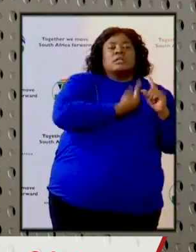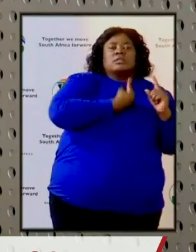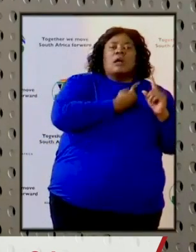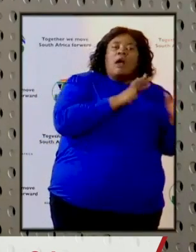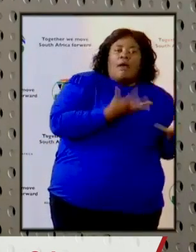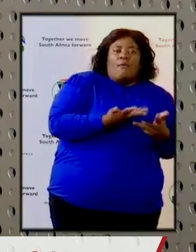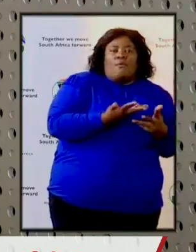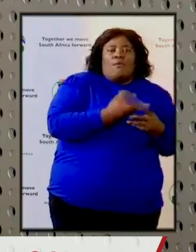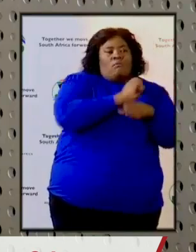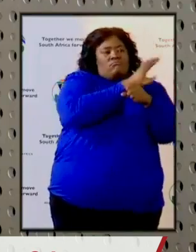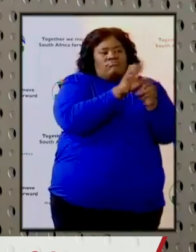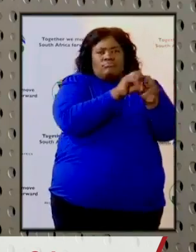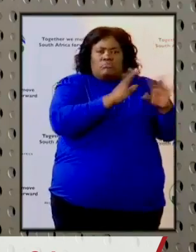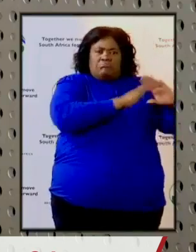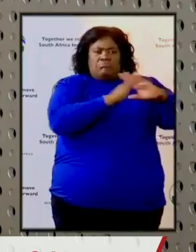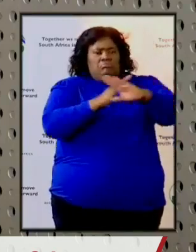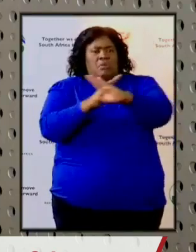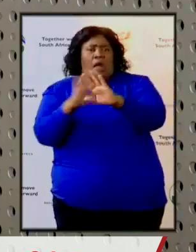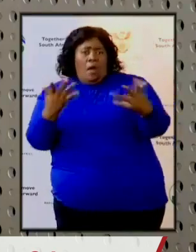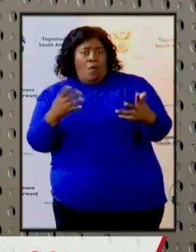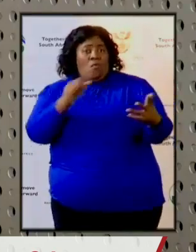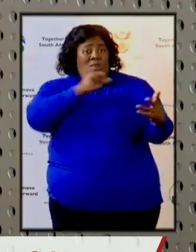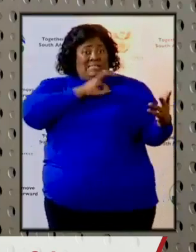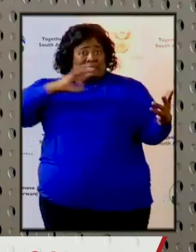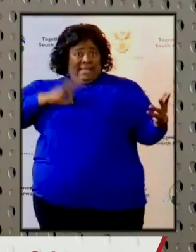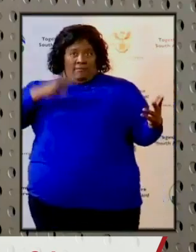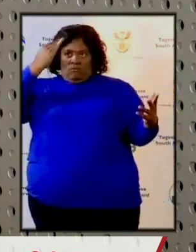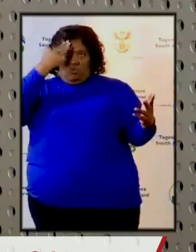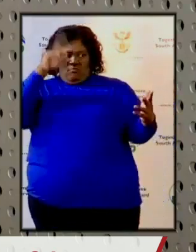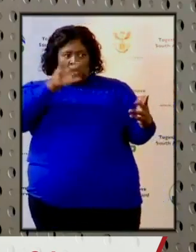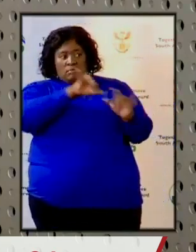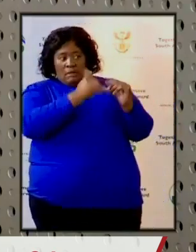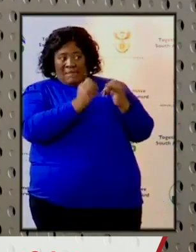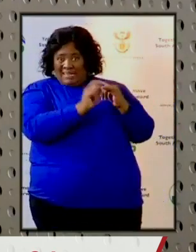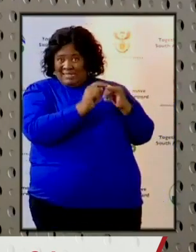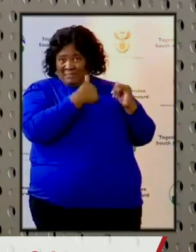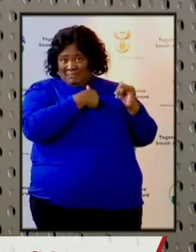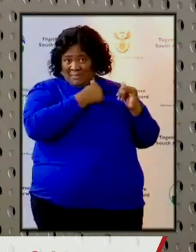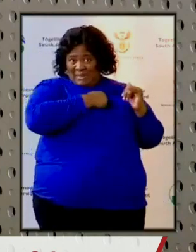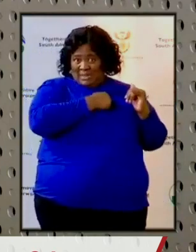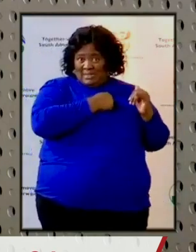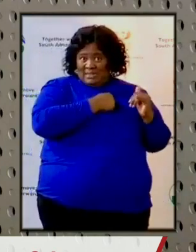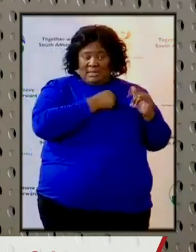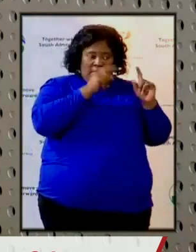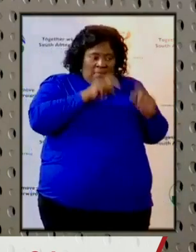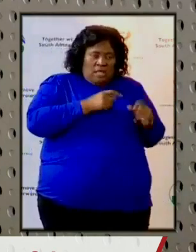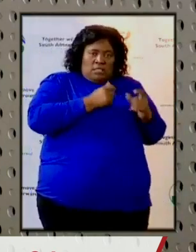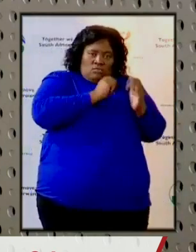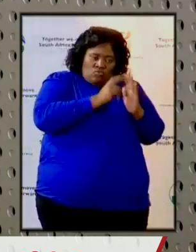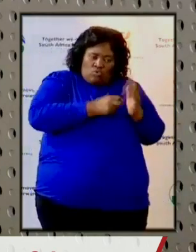iCovid nabasebenzi bayazi leyo nto ukuthi ivikelwa kanjani nabazofika